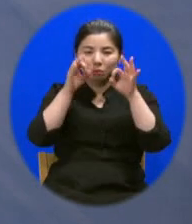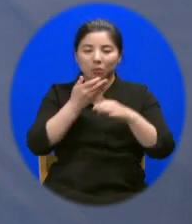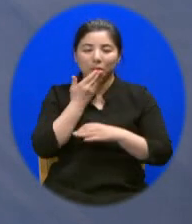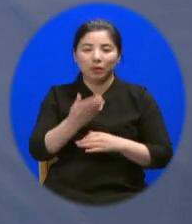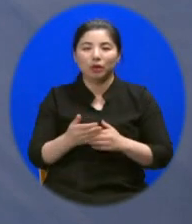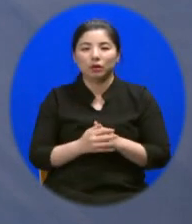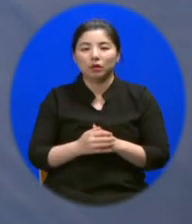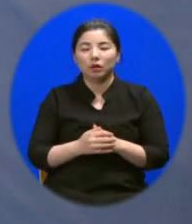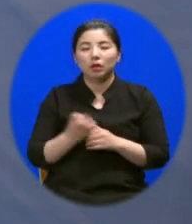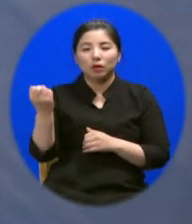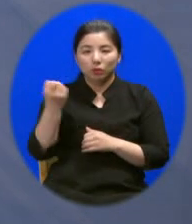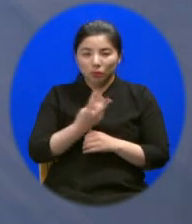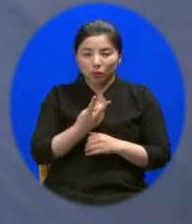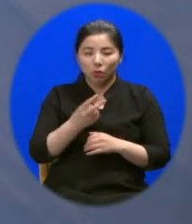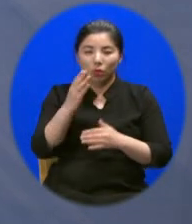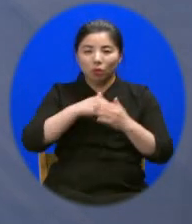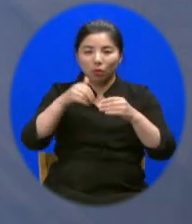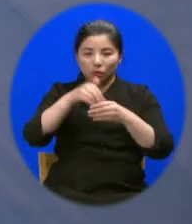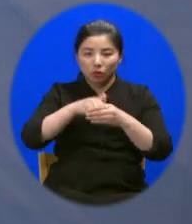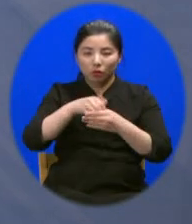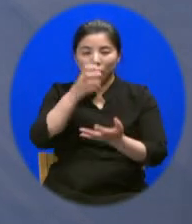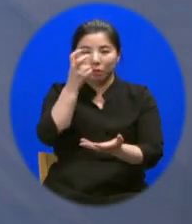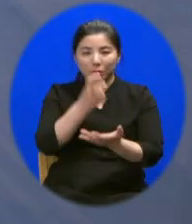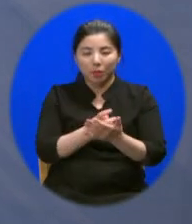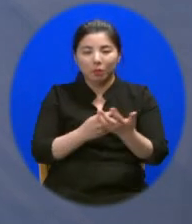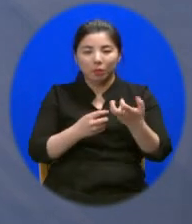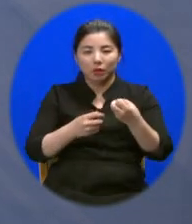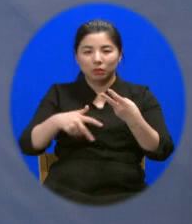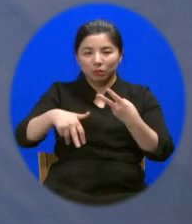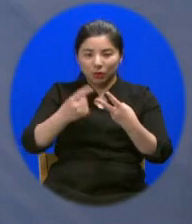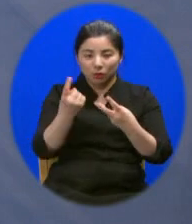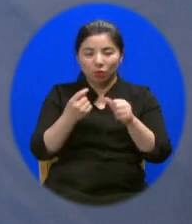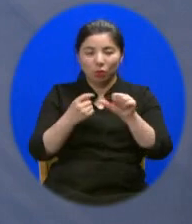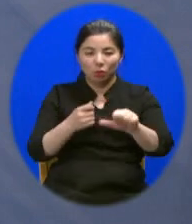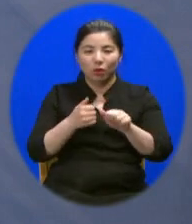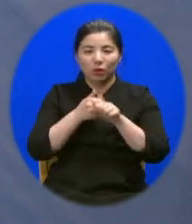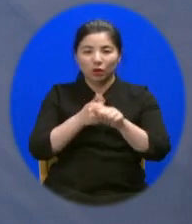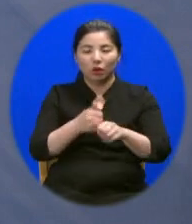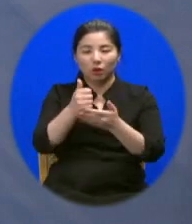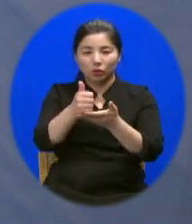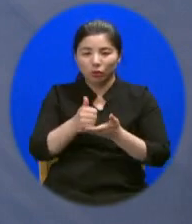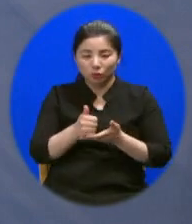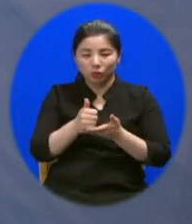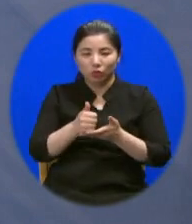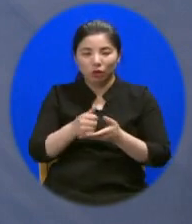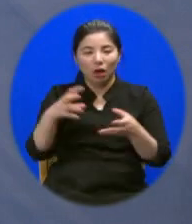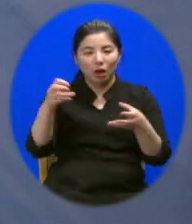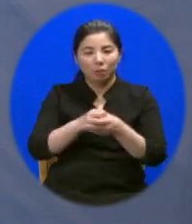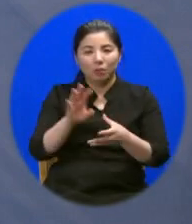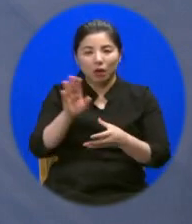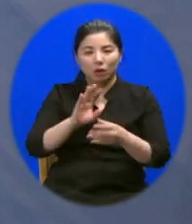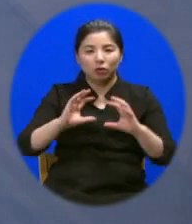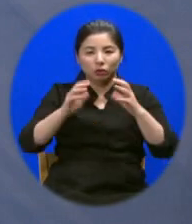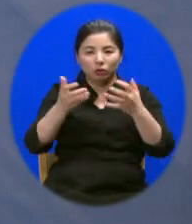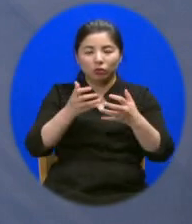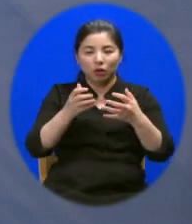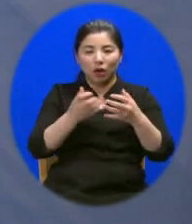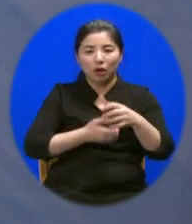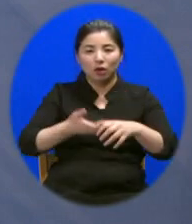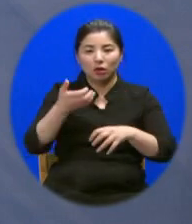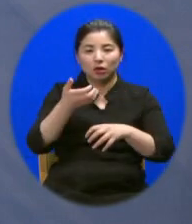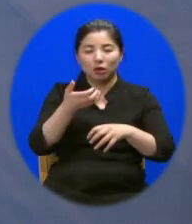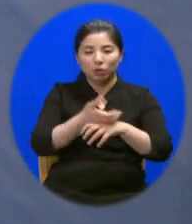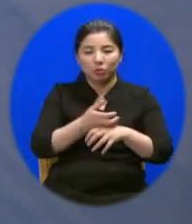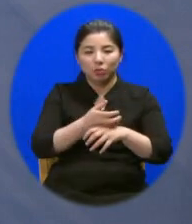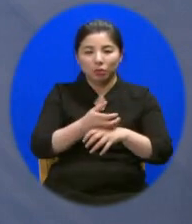있습니다 그리고 이어서 공직 선거법 제 82조 이 5항에 따라 초청 대상에 포함되지 아니한 국가 혁명 배당금 당